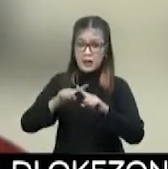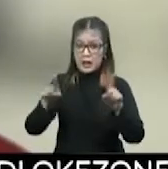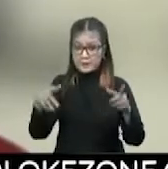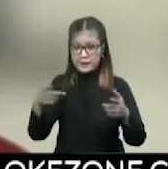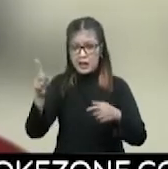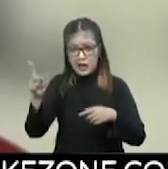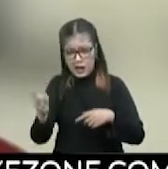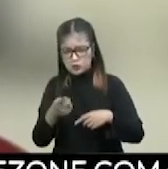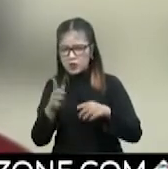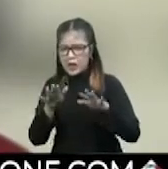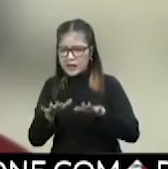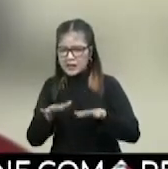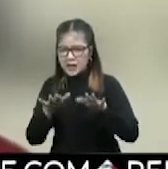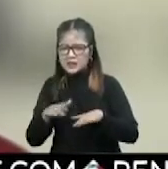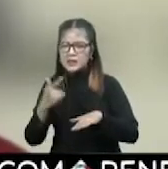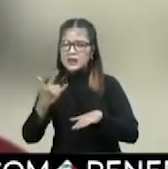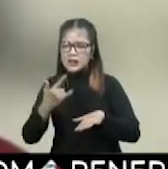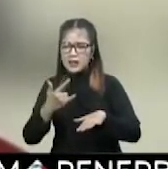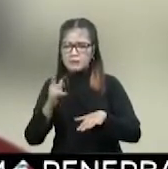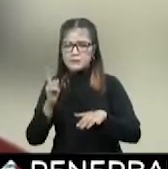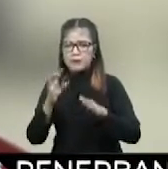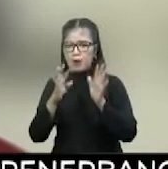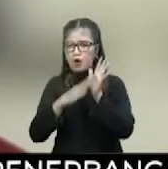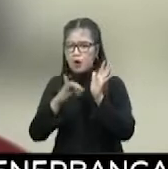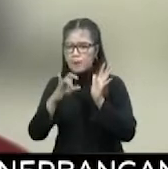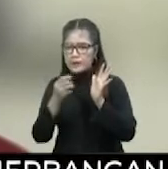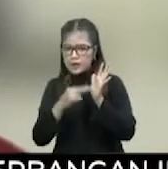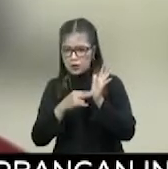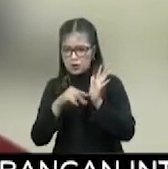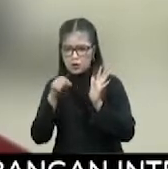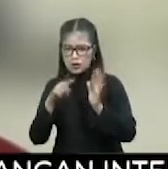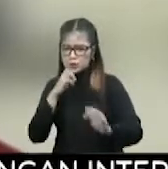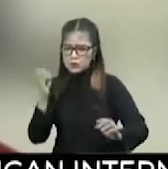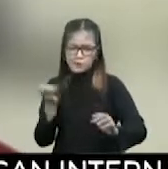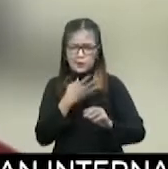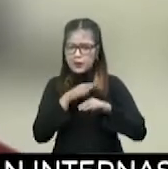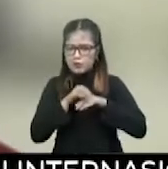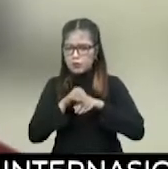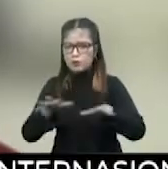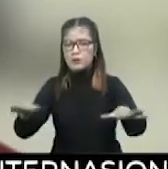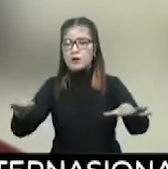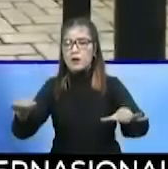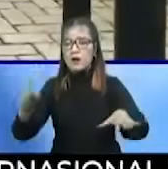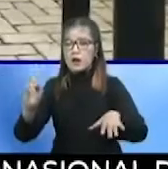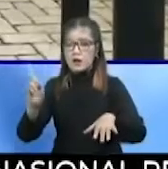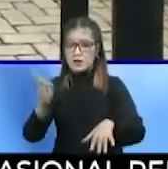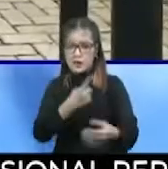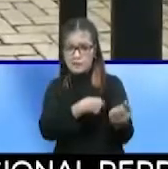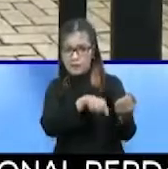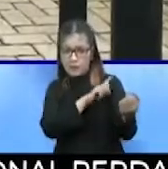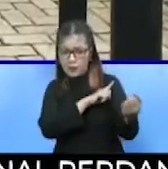hati-hati karena Omikron ini punya, selain karakteristik lebih mudah menular, dia juga ada kemampuan